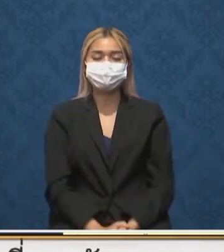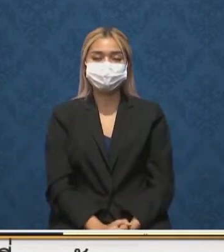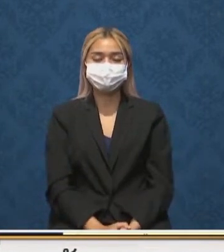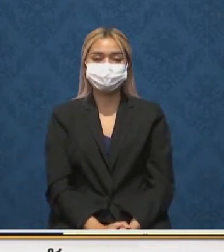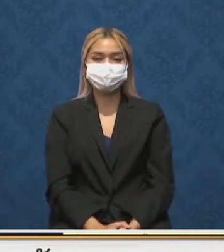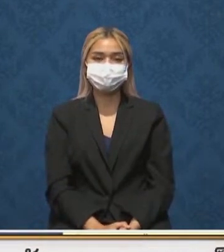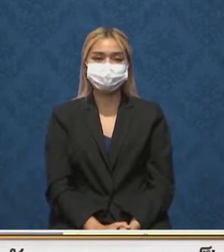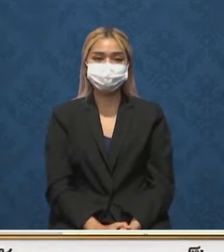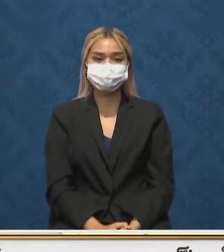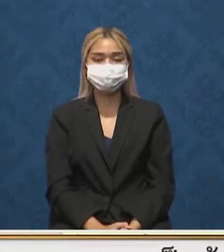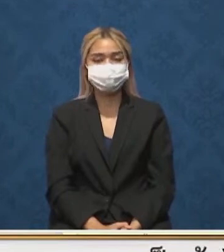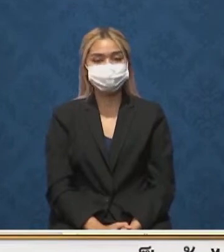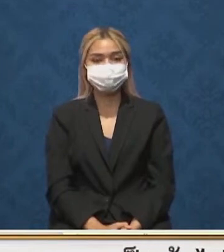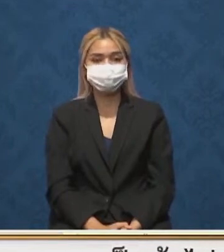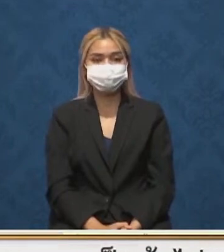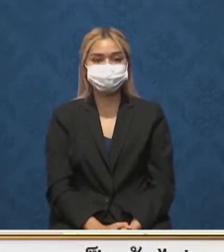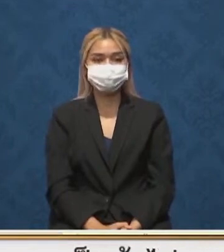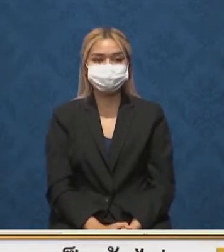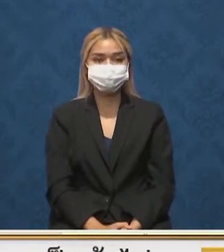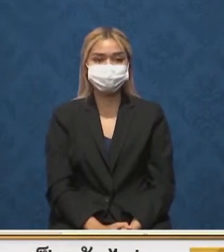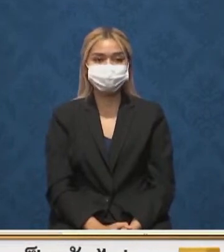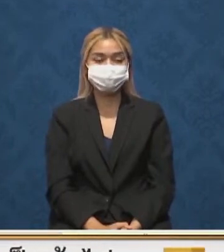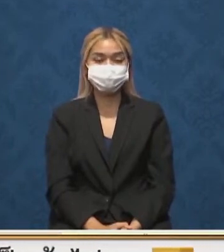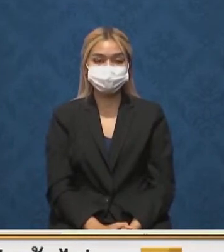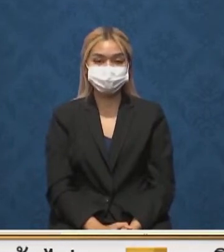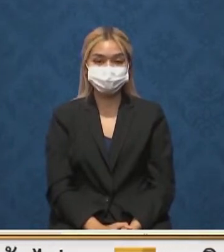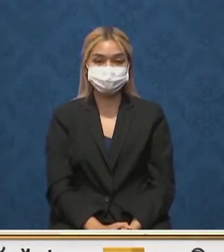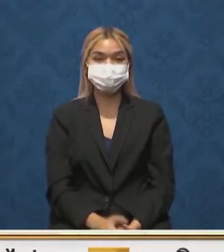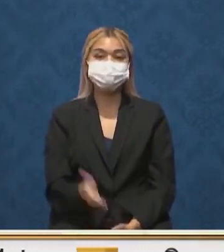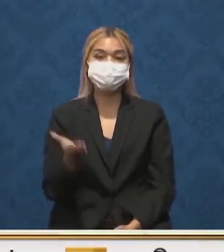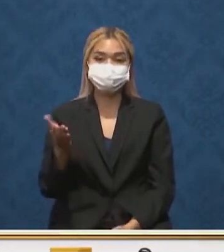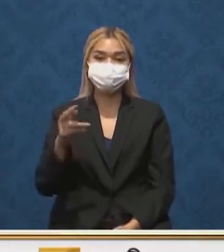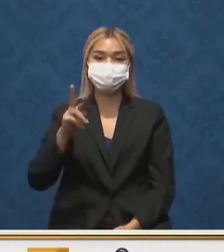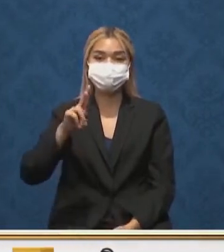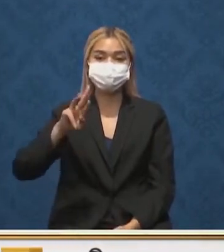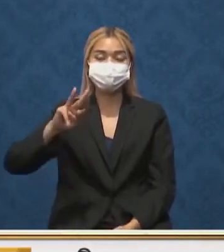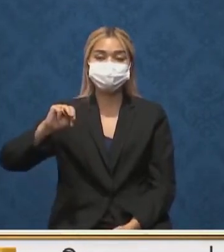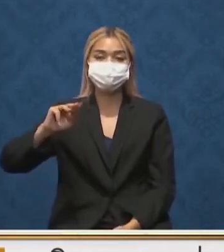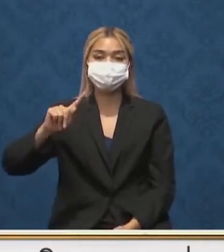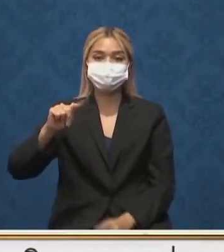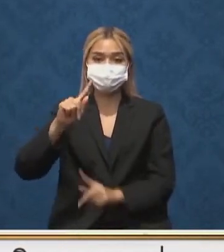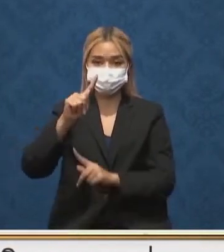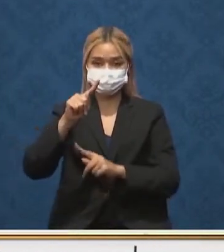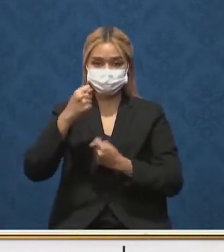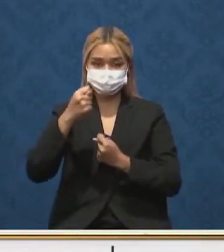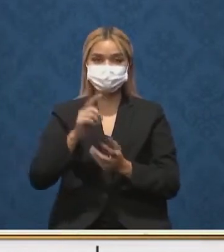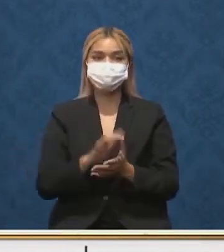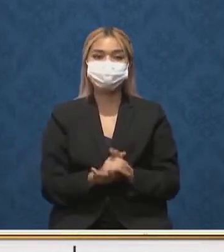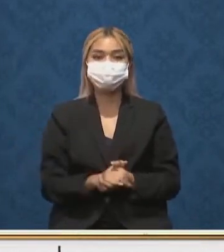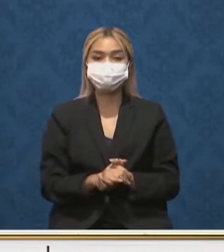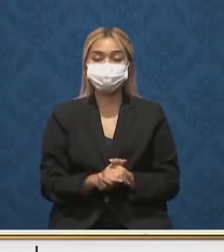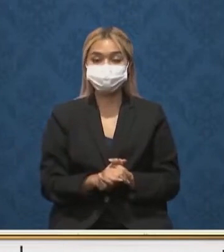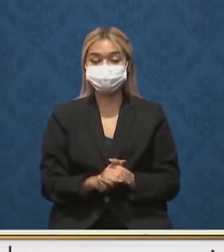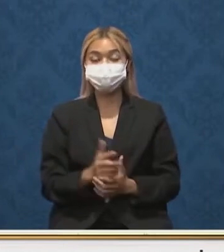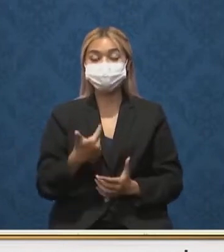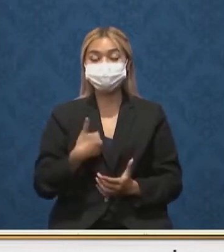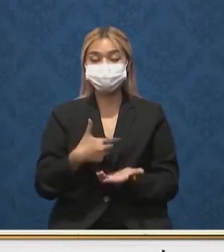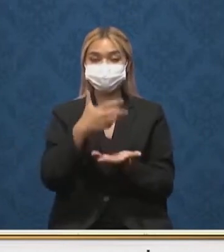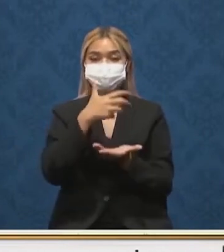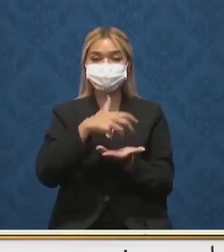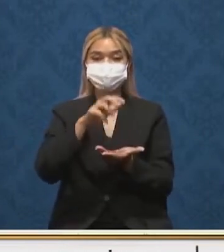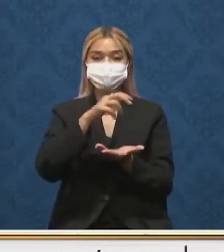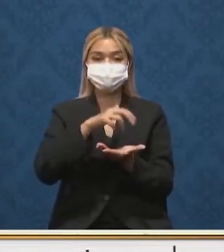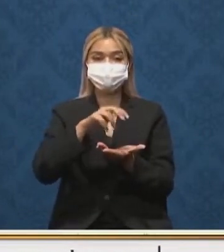ครับเชิญท่ามนตรีตอบครับขออนุญาตเรียนตอบ